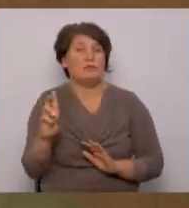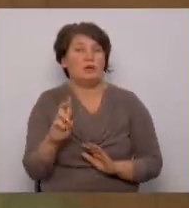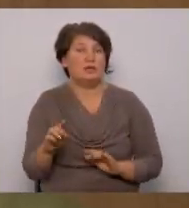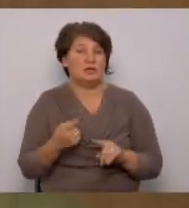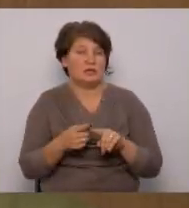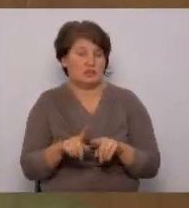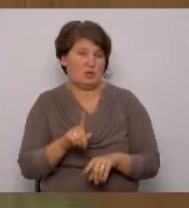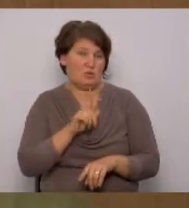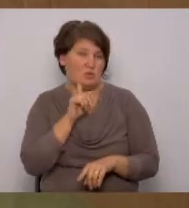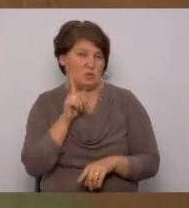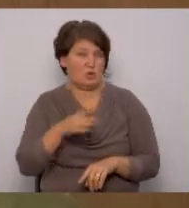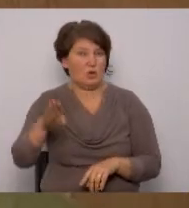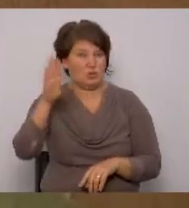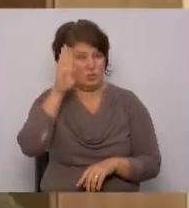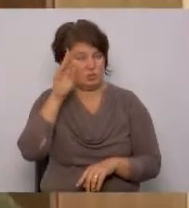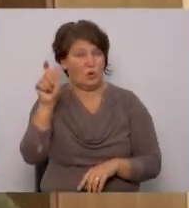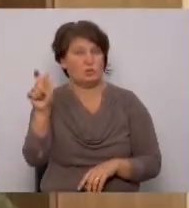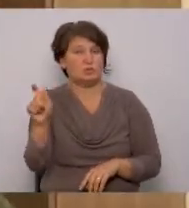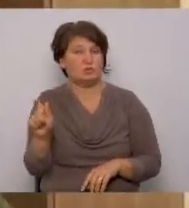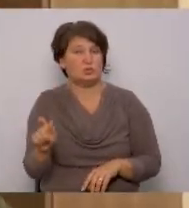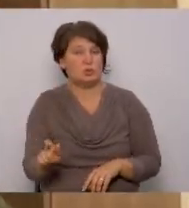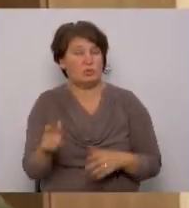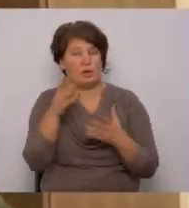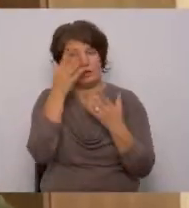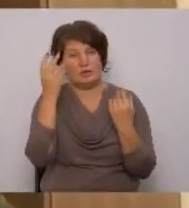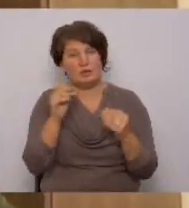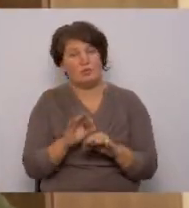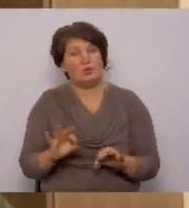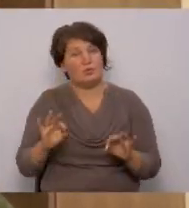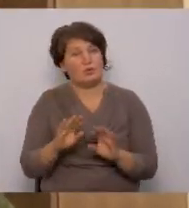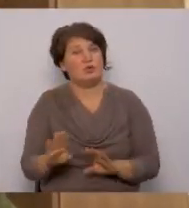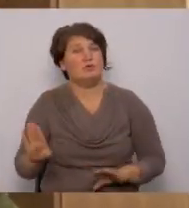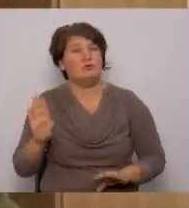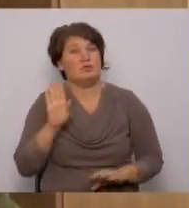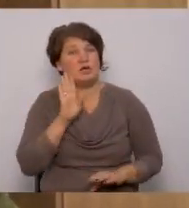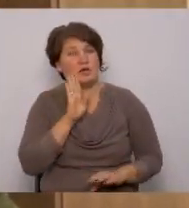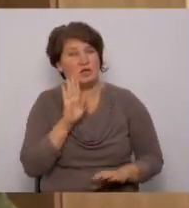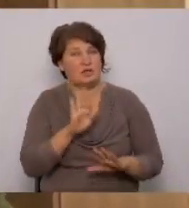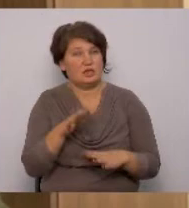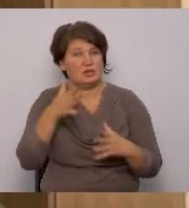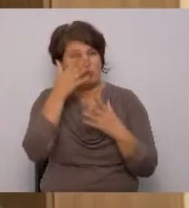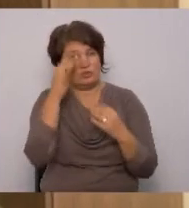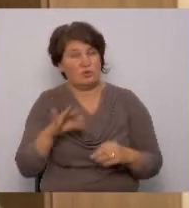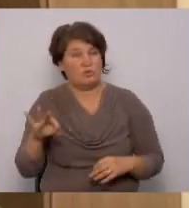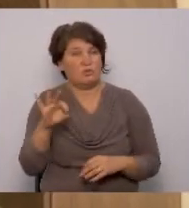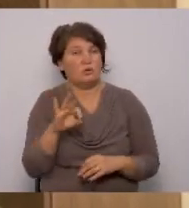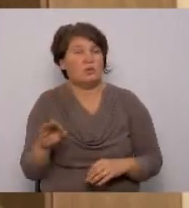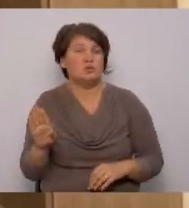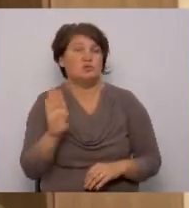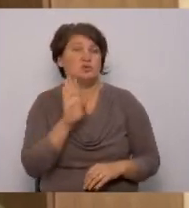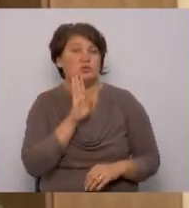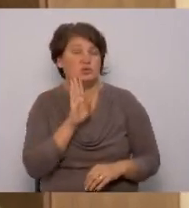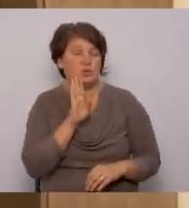молода, юна особа не забула про дівчат, не забула про жінок, бо педагогічний колектив